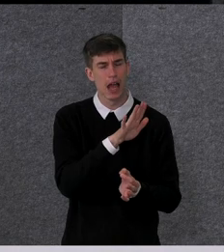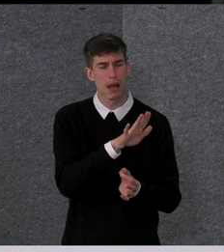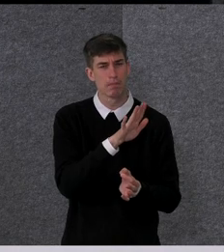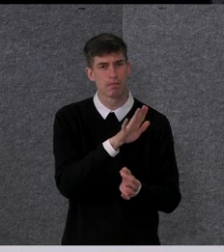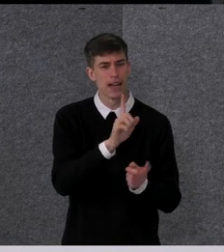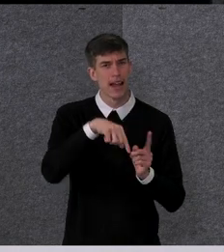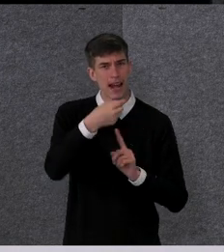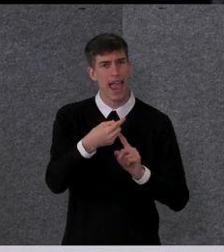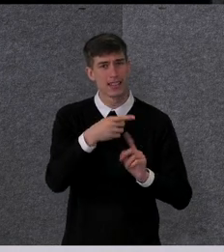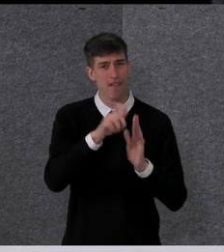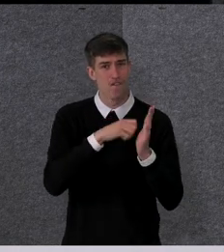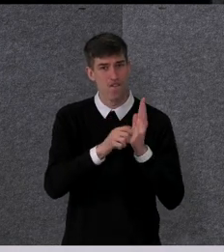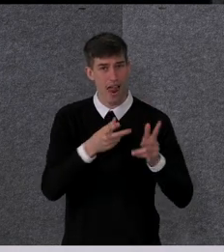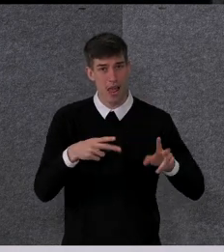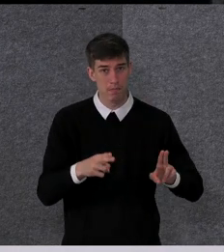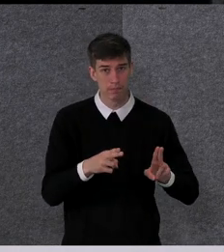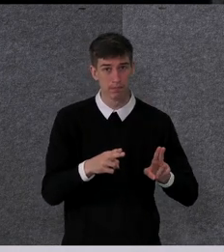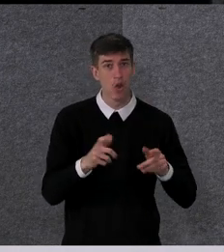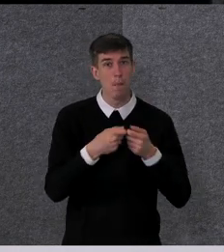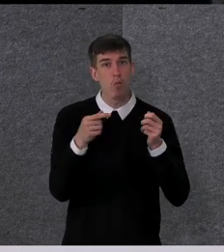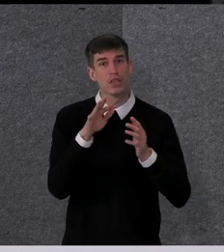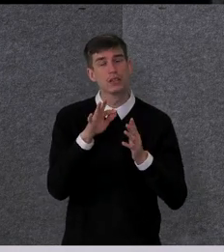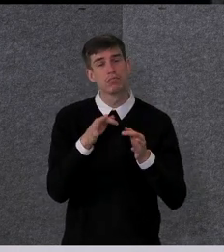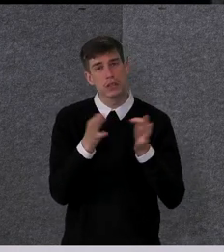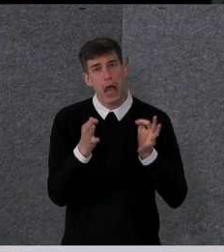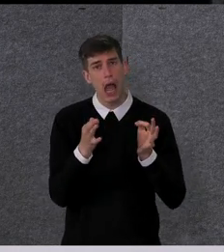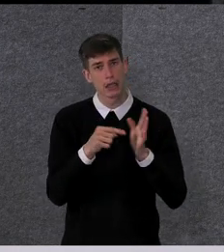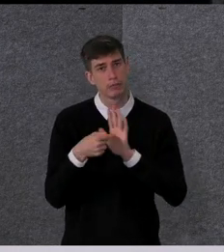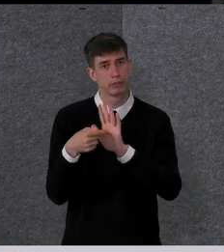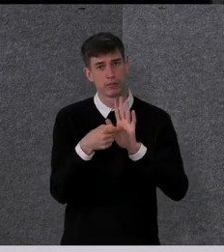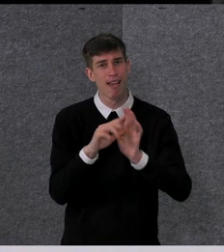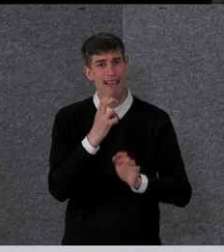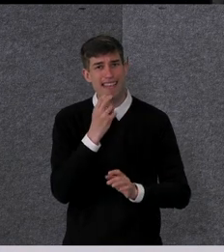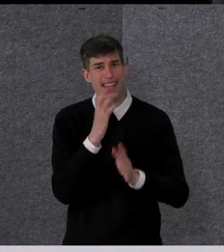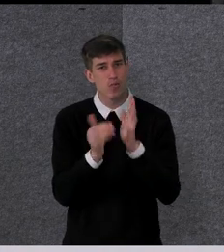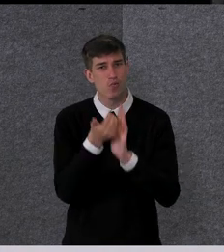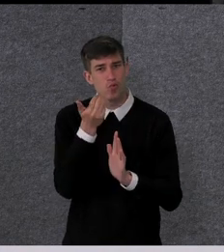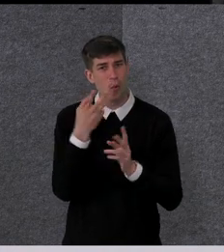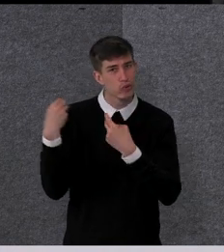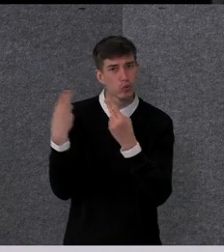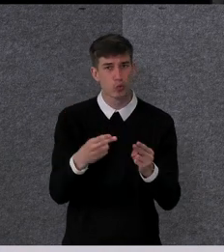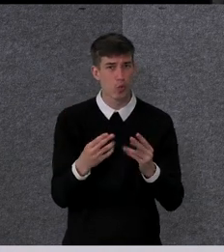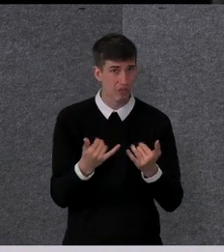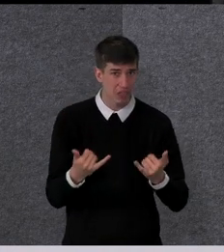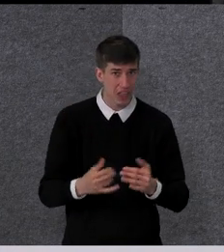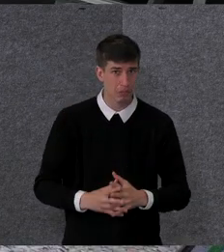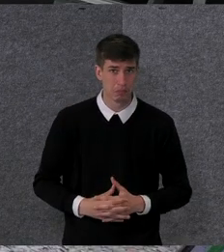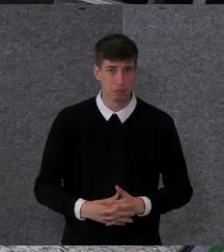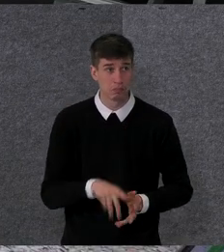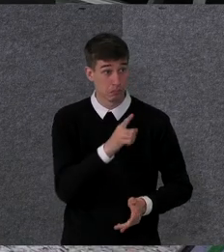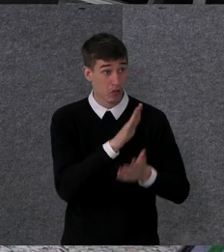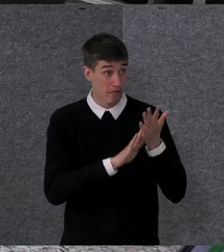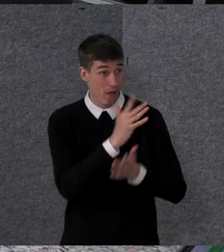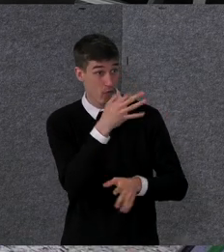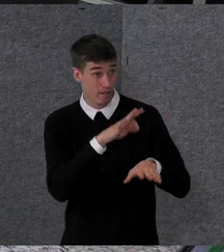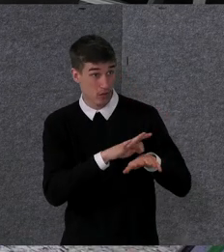nächsten Legislaturperiode durch den Bundestag bringen, um den Ausbau der erneuerbaren Energien wieder zu ermöglichen? Liebe Katrin, du hast